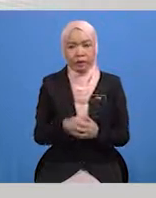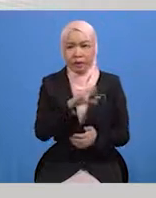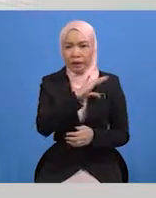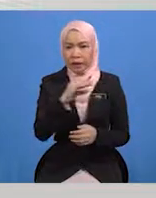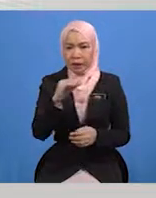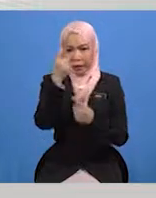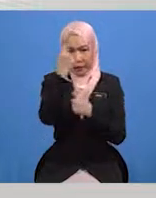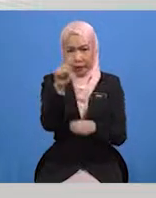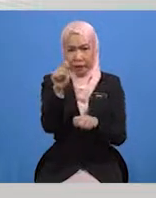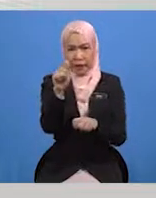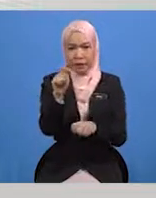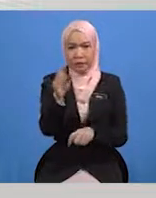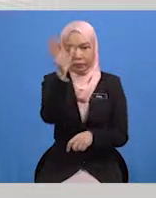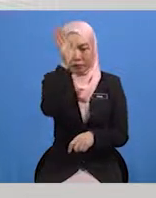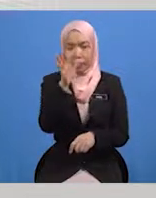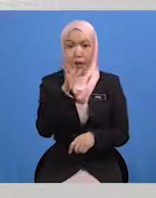ibu bapa.